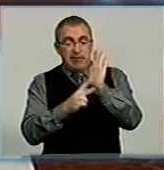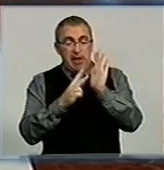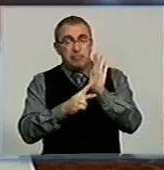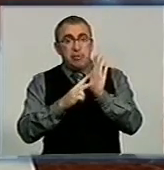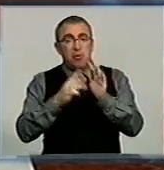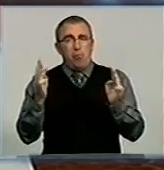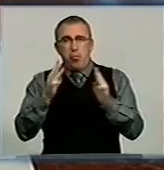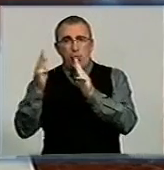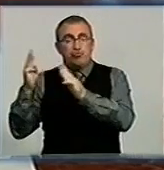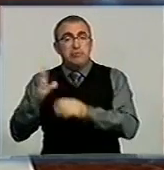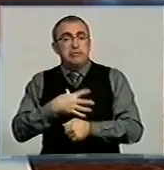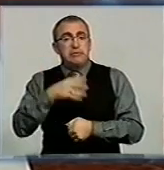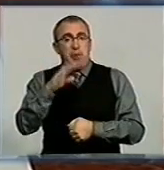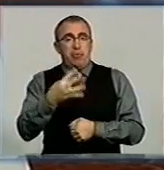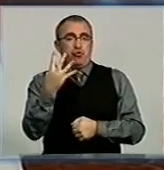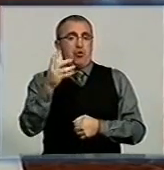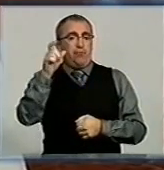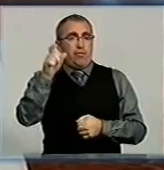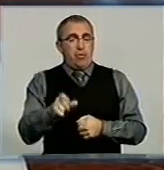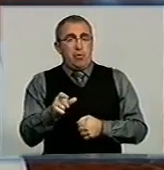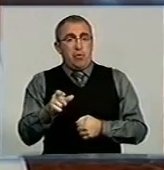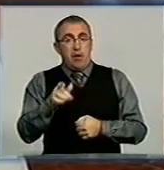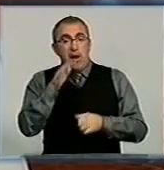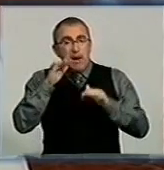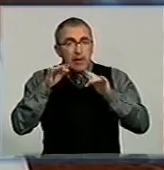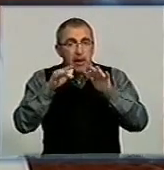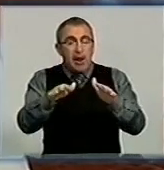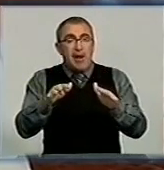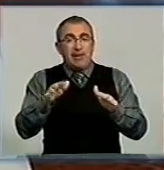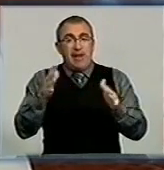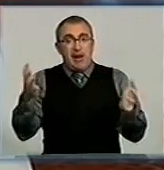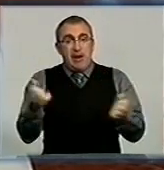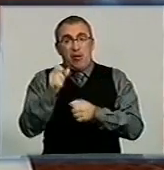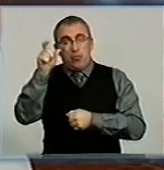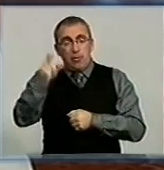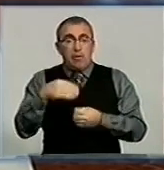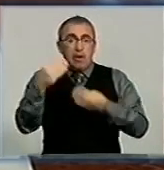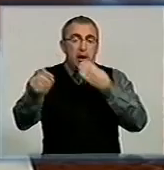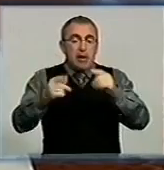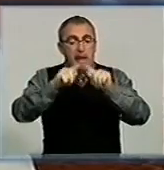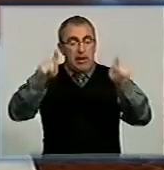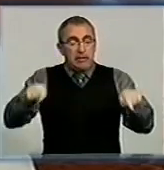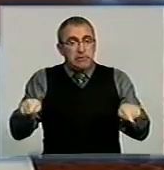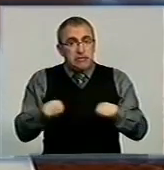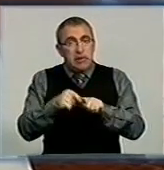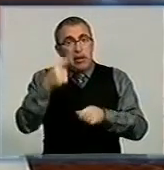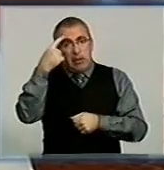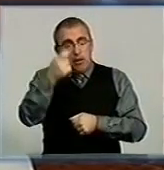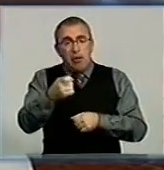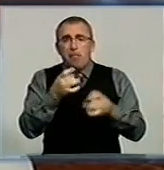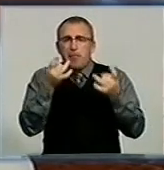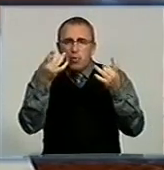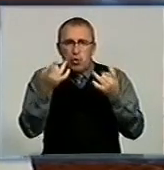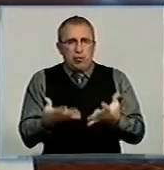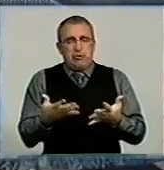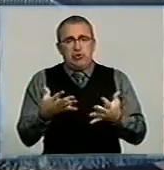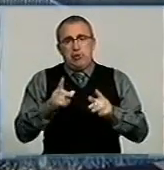пожеж, в яких загинуло 4 людей. Під час рейдів рятувальники роздають мешканцям листівки і нагадують найпростіші правила.